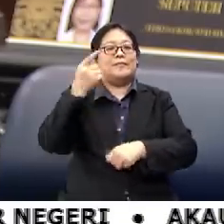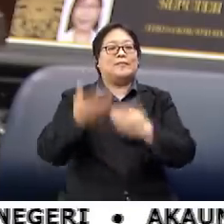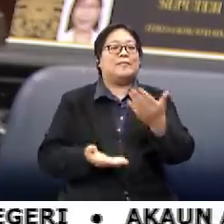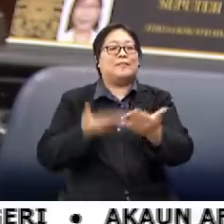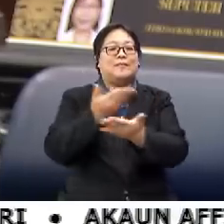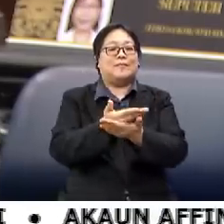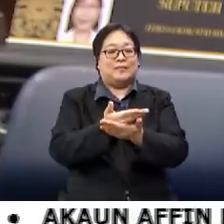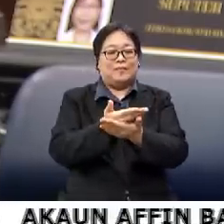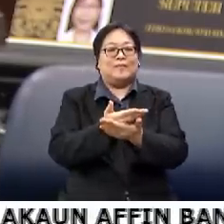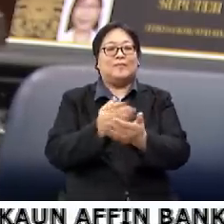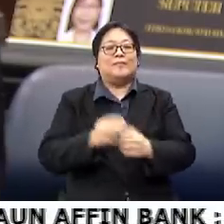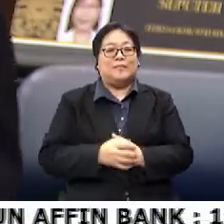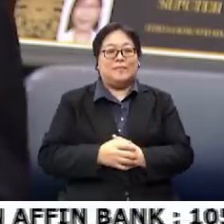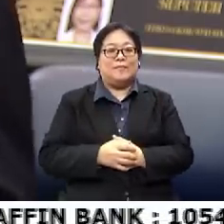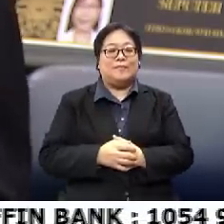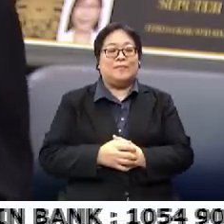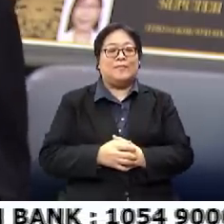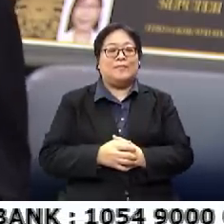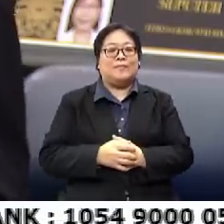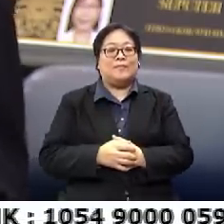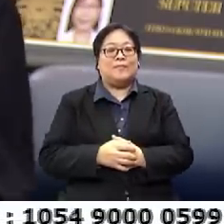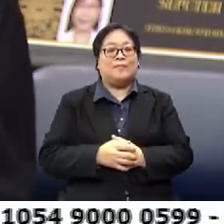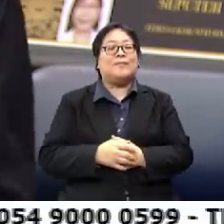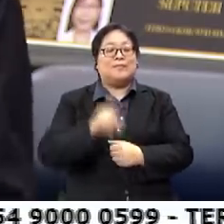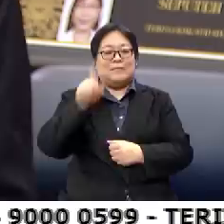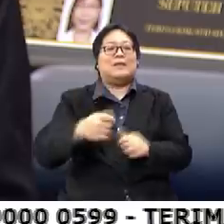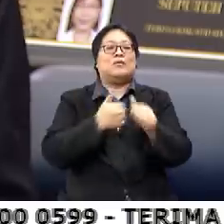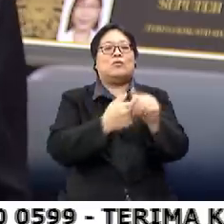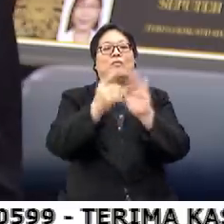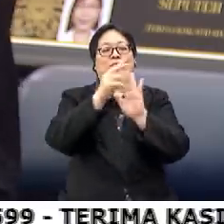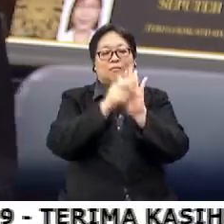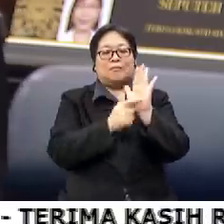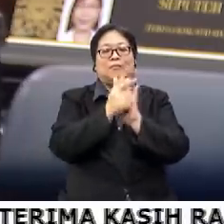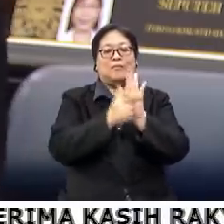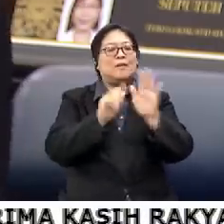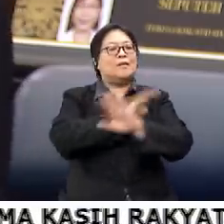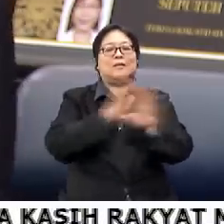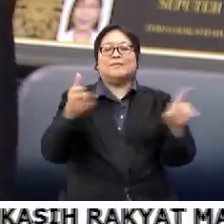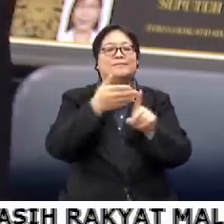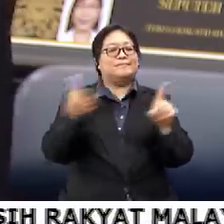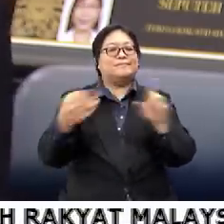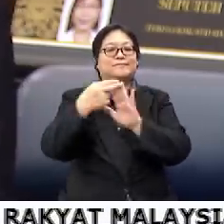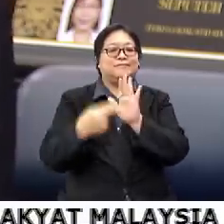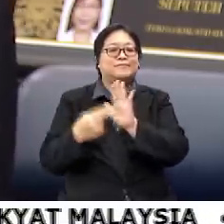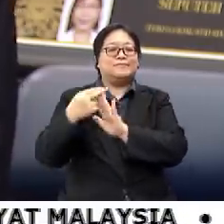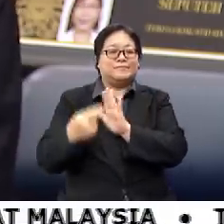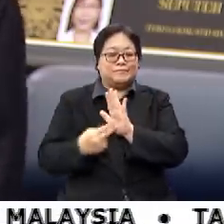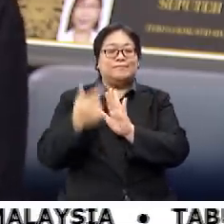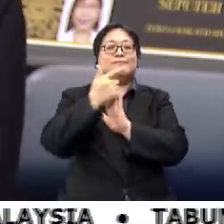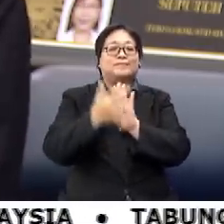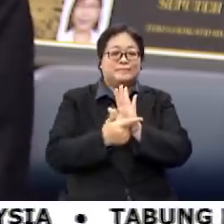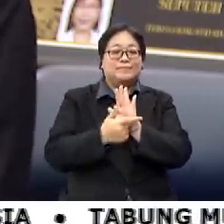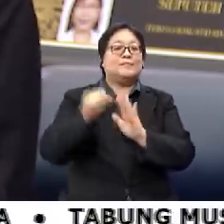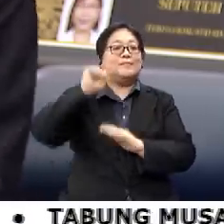cadangkan sekali lagi apa yang saya nyatakan tadi, patuhilah perlembagaan. Jangan cabuli undang-undang perlembagaan